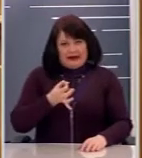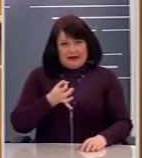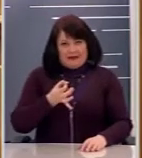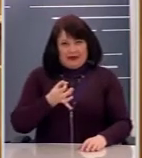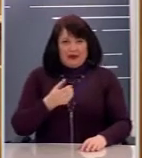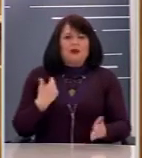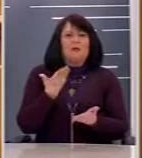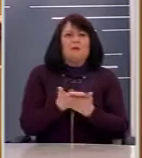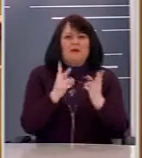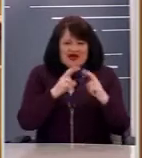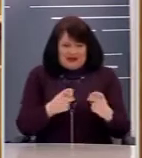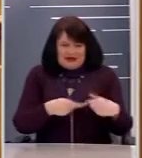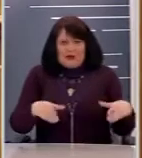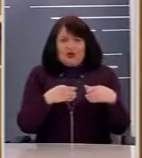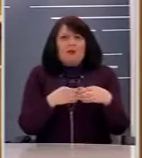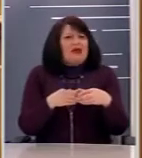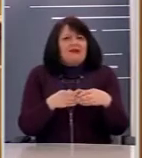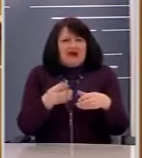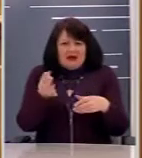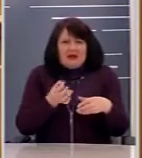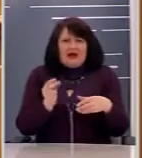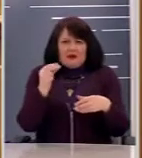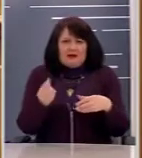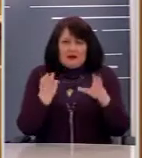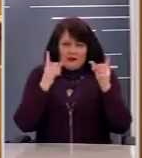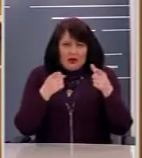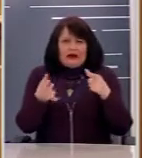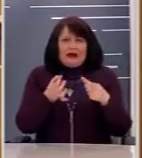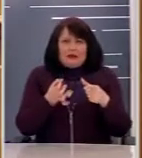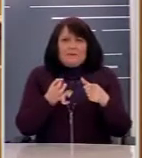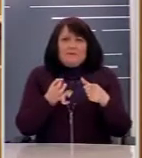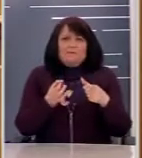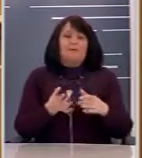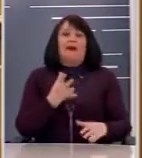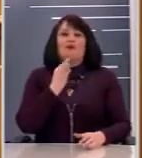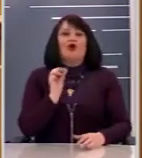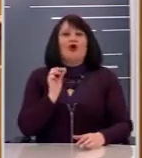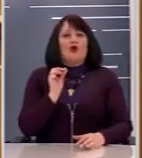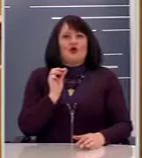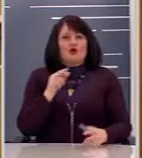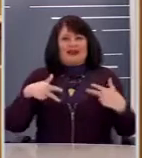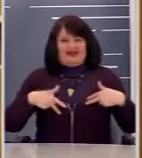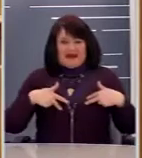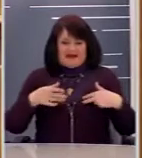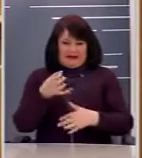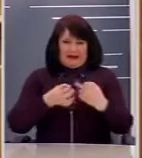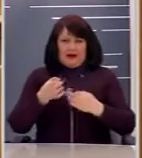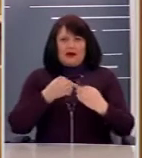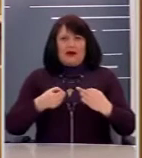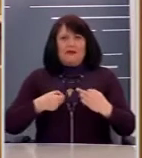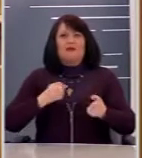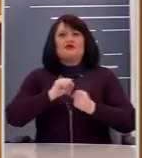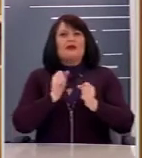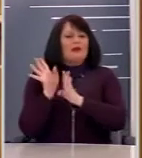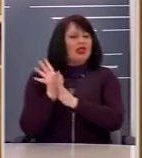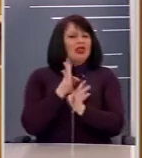εξεταστική είναι ένα αποτέλεσμα. Την αιτία την έχει γιατί στο μυαλό της κυβέρνησης και των στελεχών της είναι η απόπειρα από συναντοσμού της